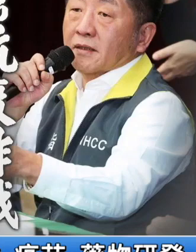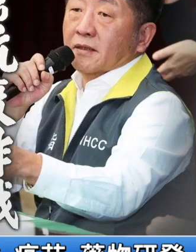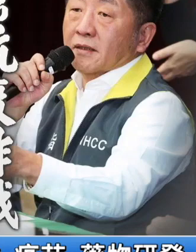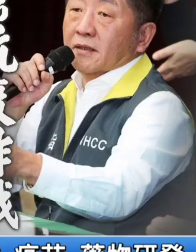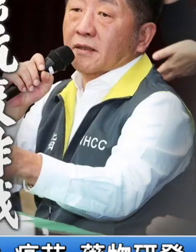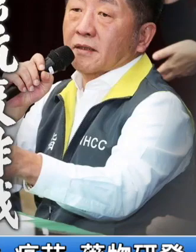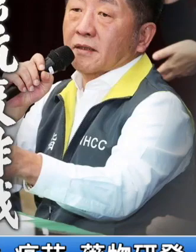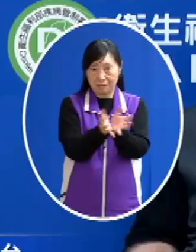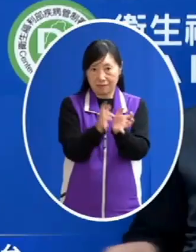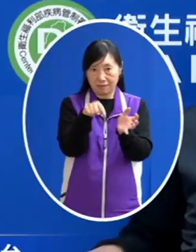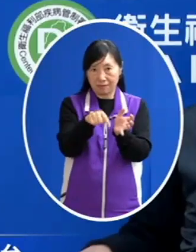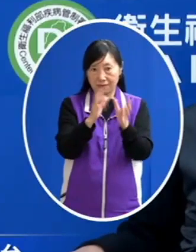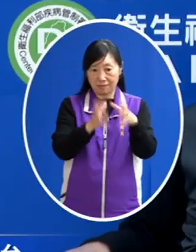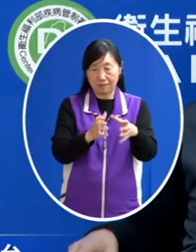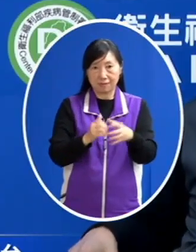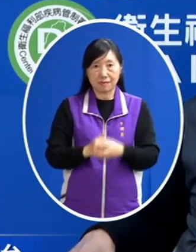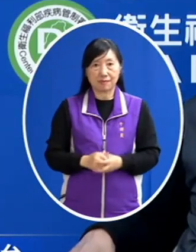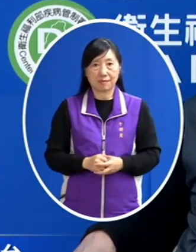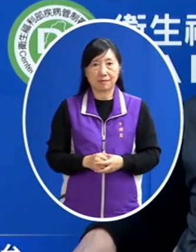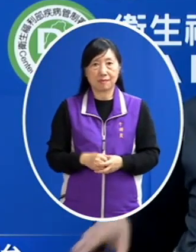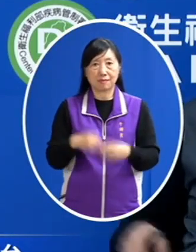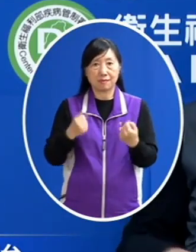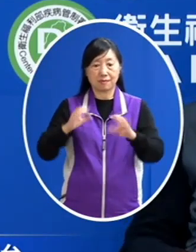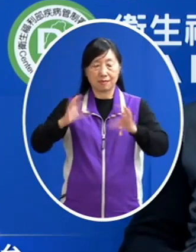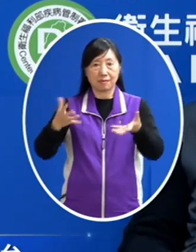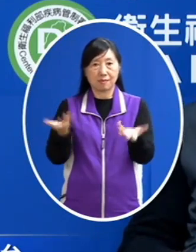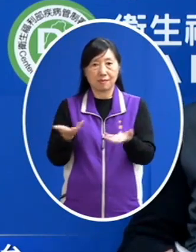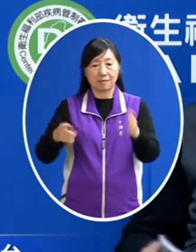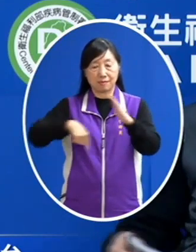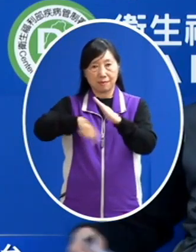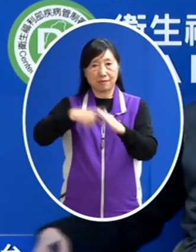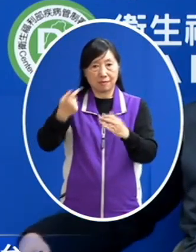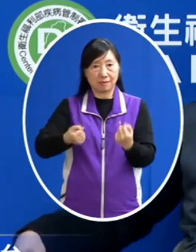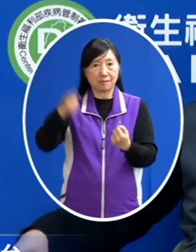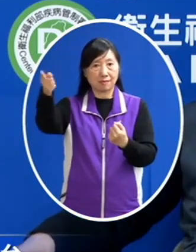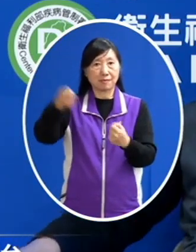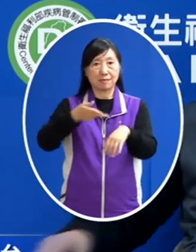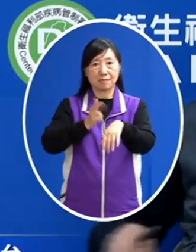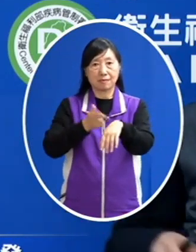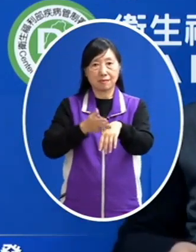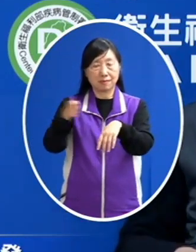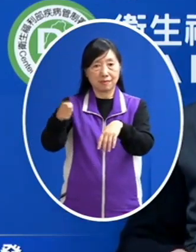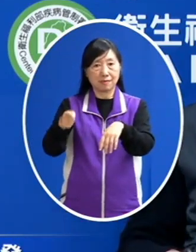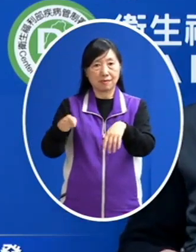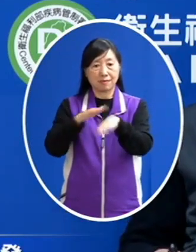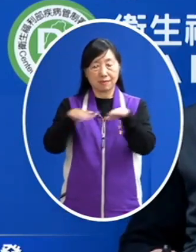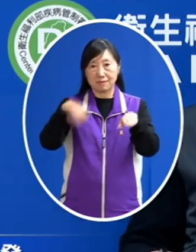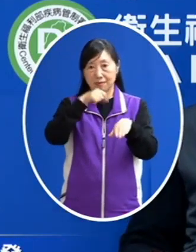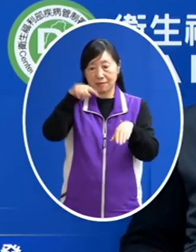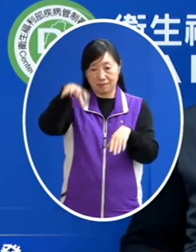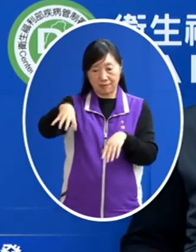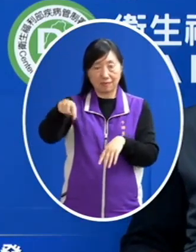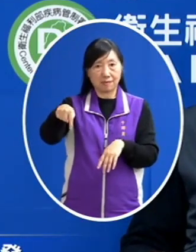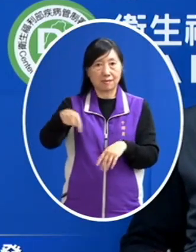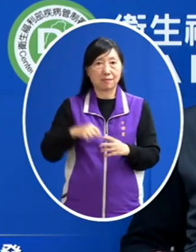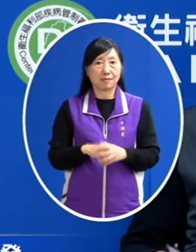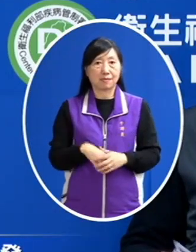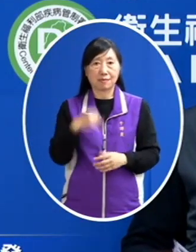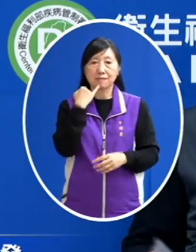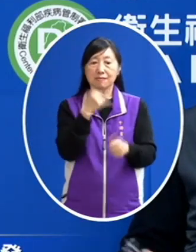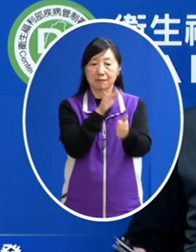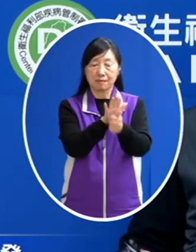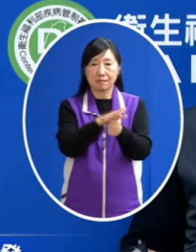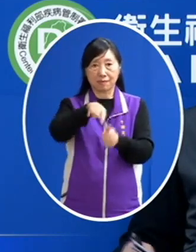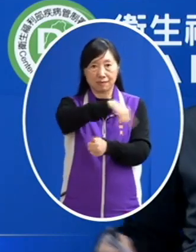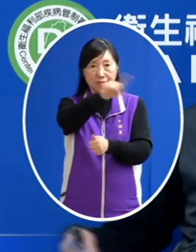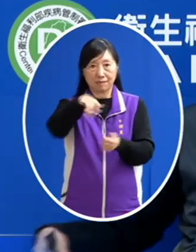20件申请案。 在国务院那边有成立一个技术资源的平台，好，那能够来帮助大家在各方面